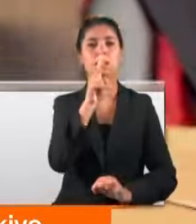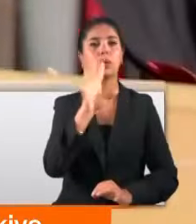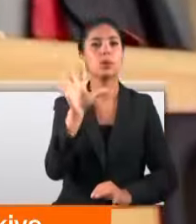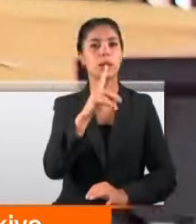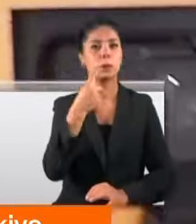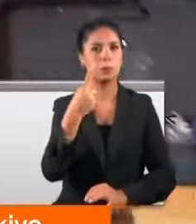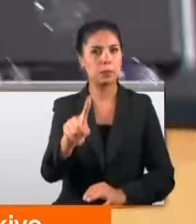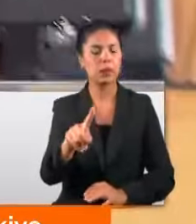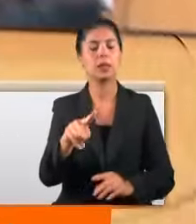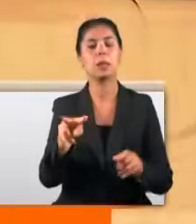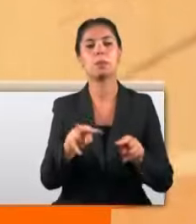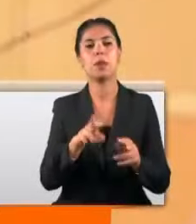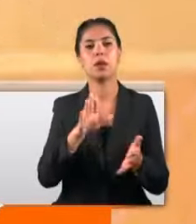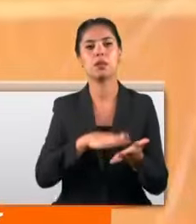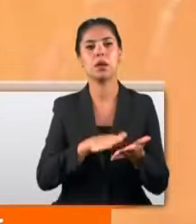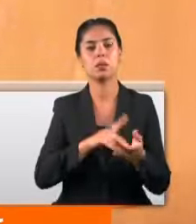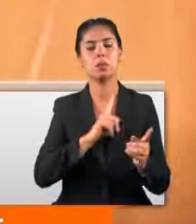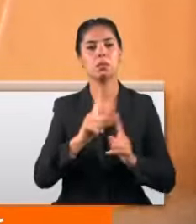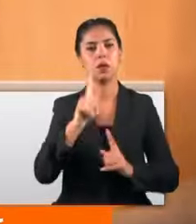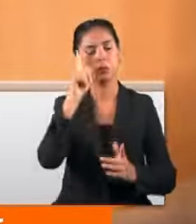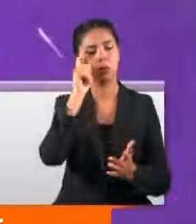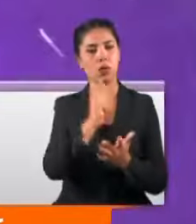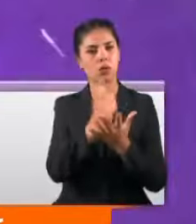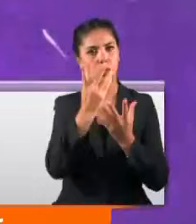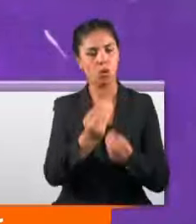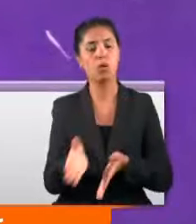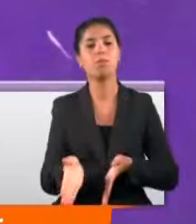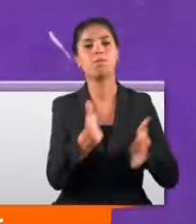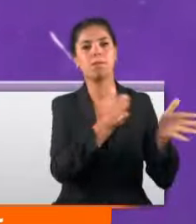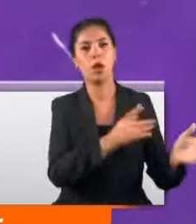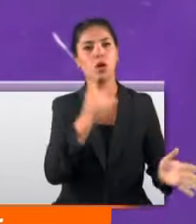liralık manevi tazminat davası açıldı. Ayrıca